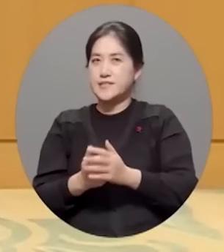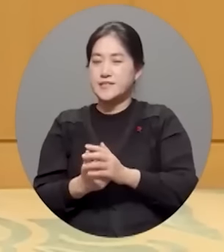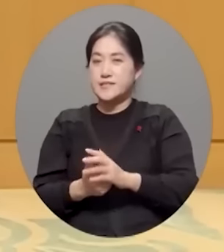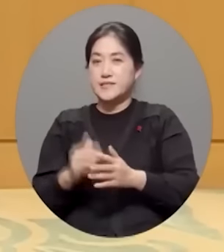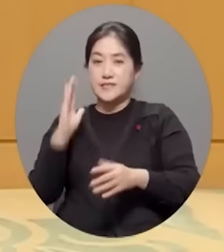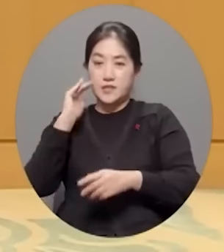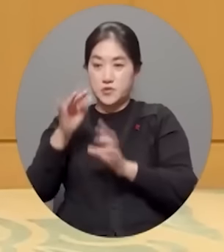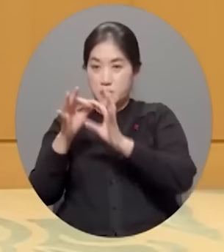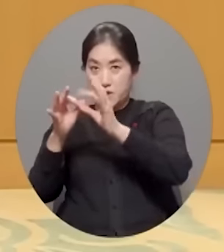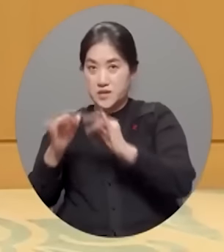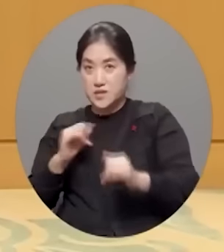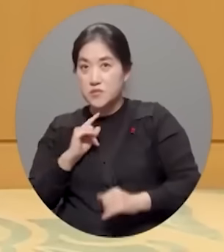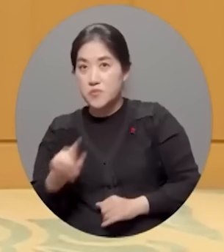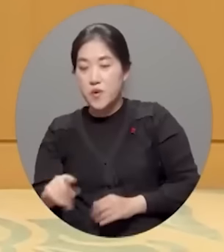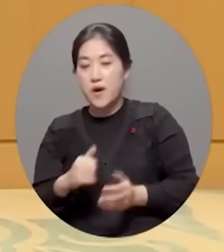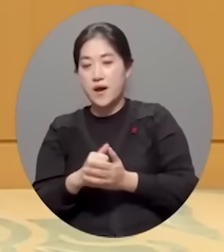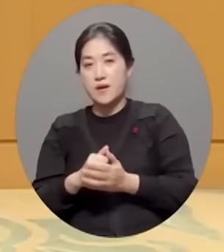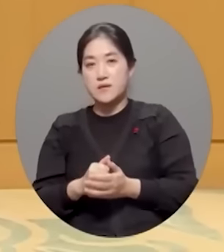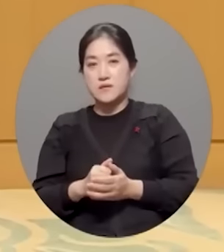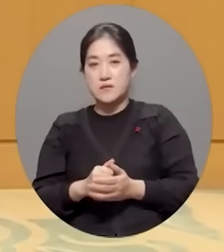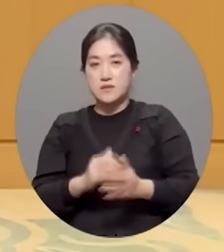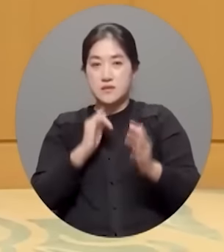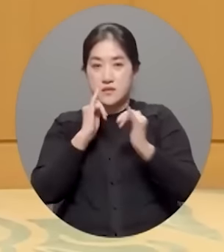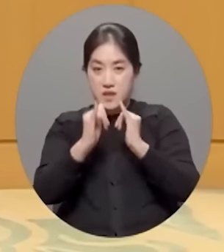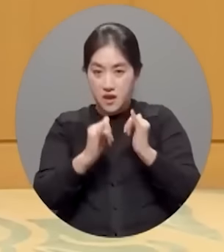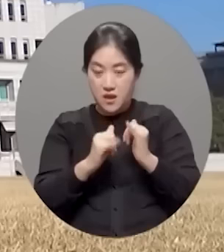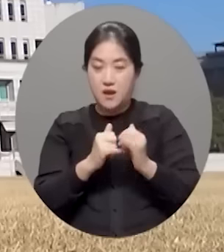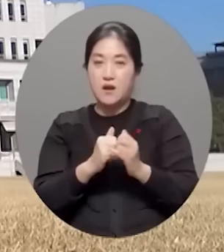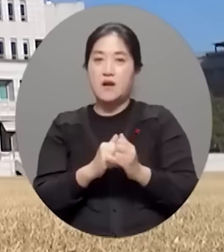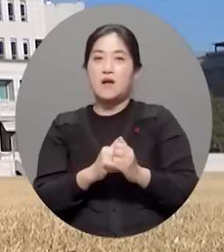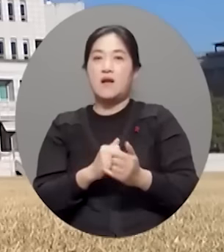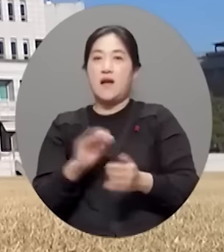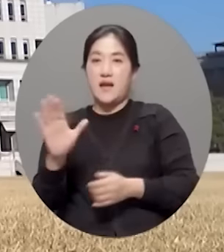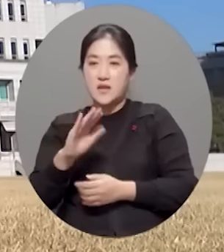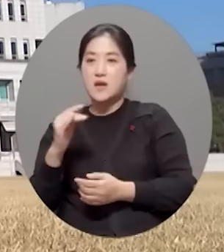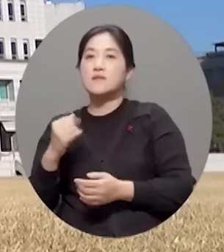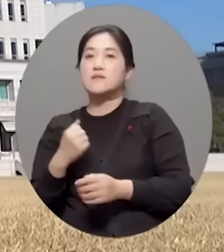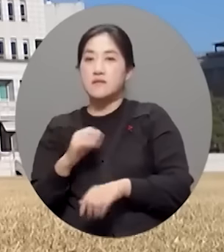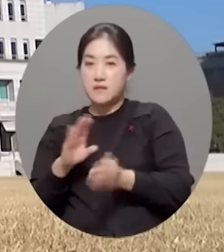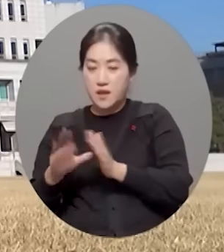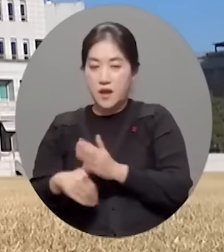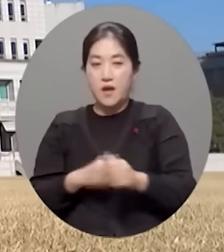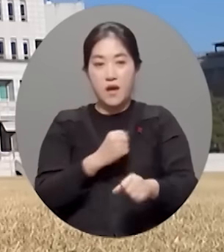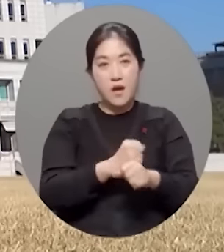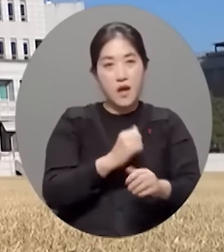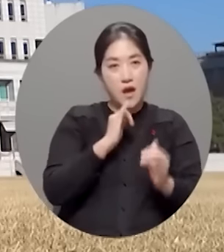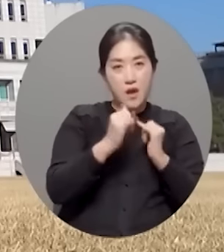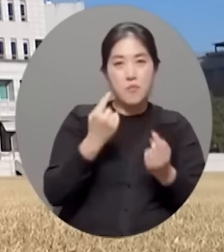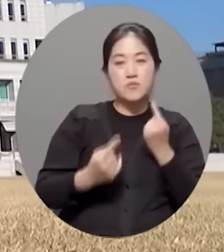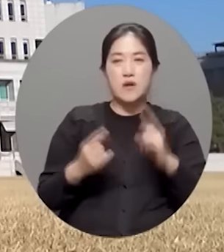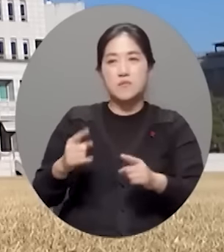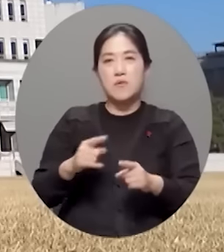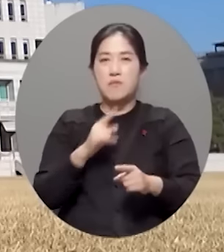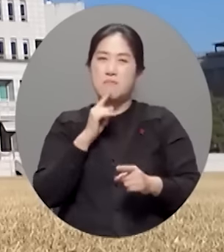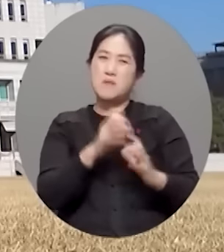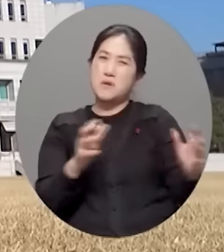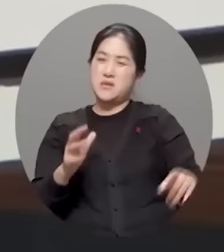한 관계자는 안 했을 때보다 했을 때 논란이 더 클 수 있다며 부정적인 입장을 보이기도